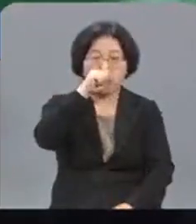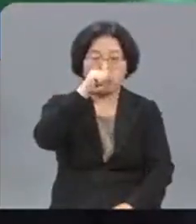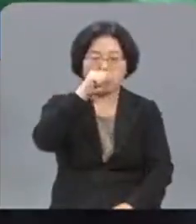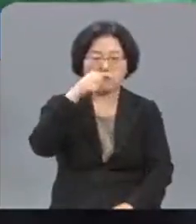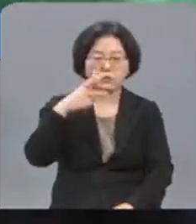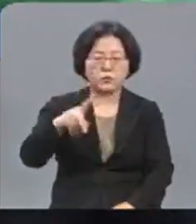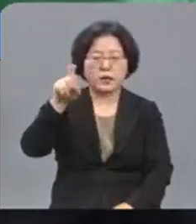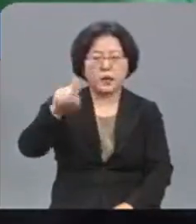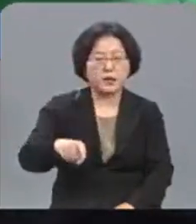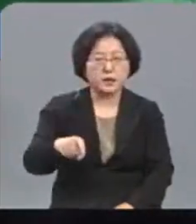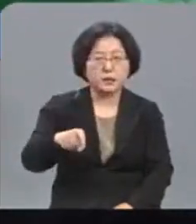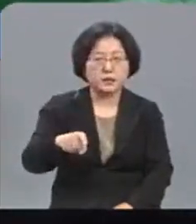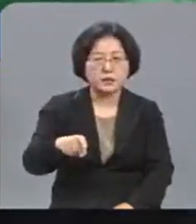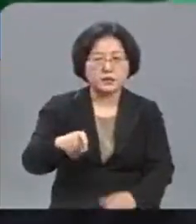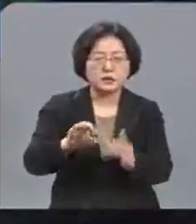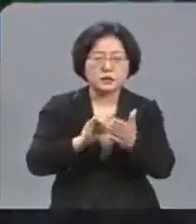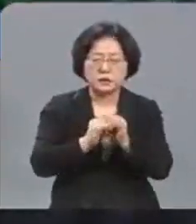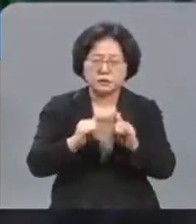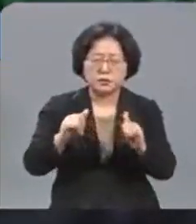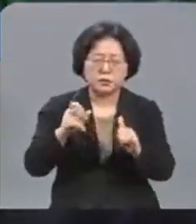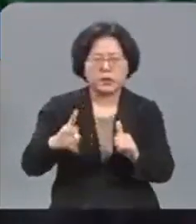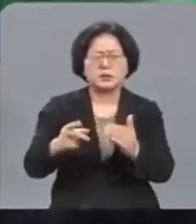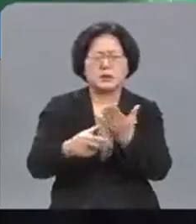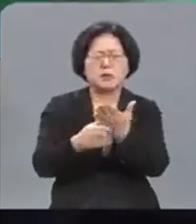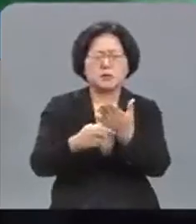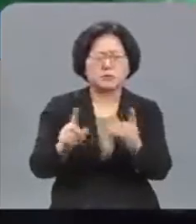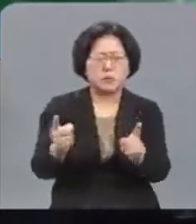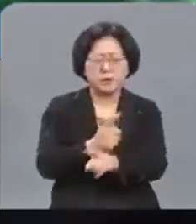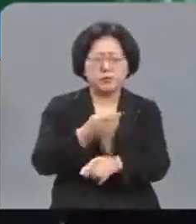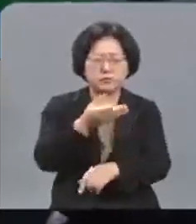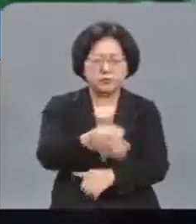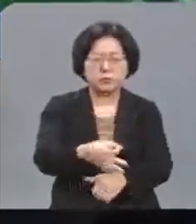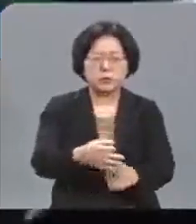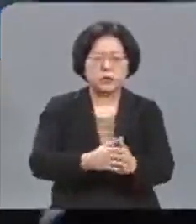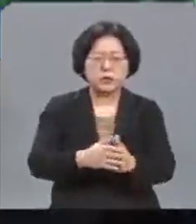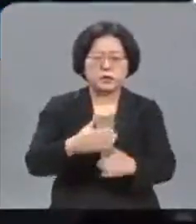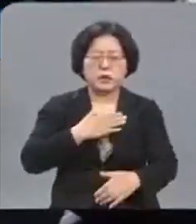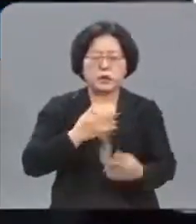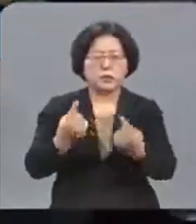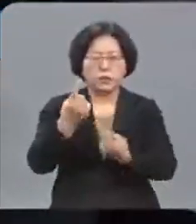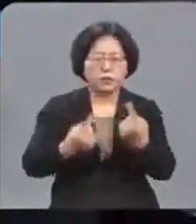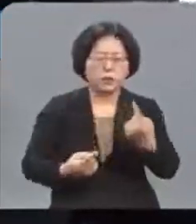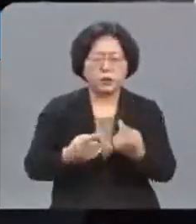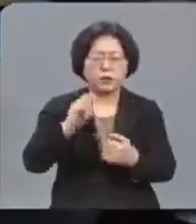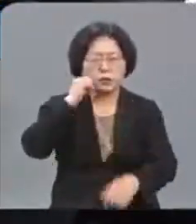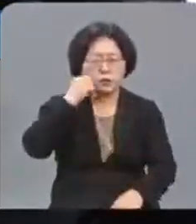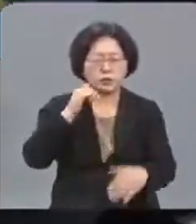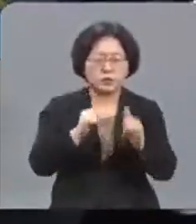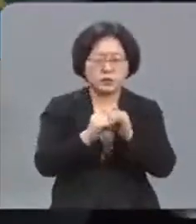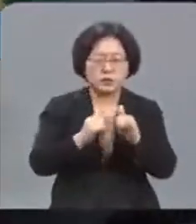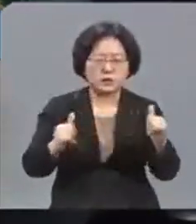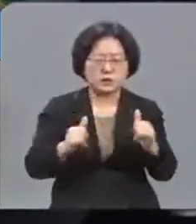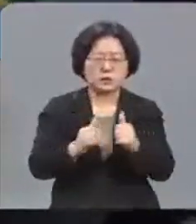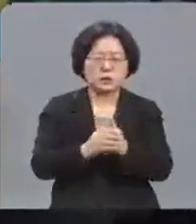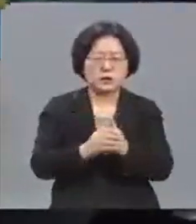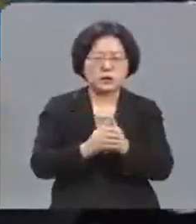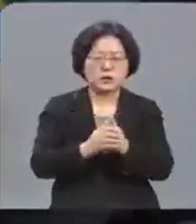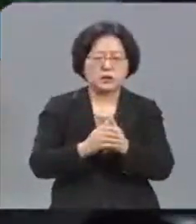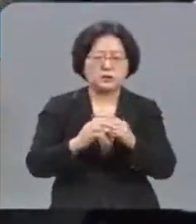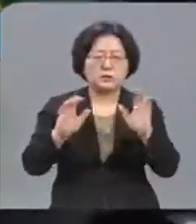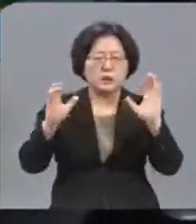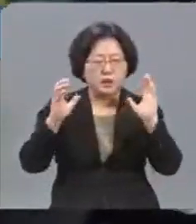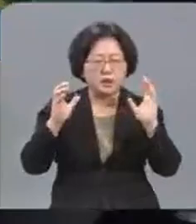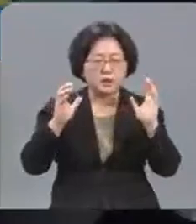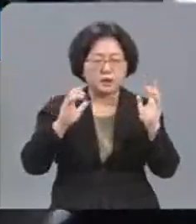또 카드 결제하실 분도 돈으로 주신 분들도 있고 앞으로도 못한 우리 애기보다 더 어려운